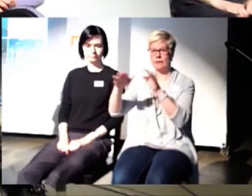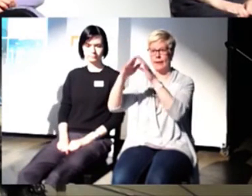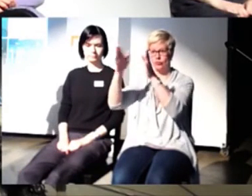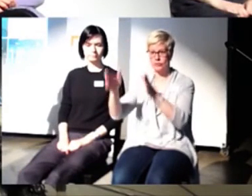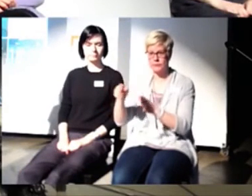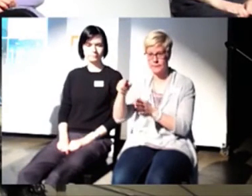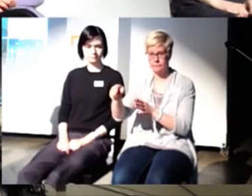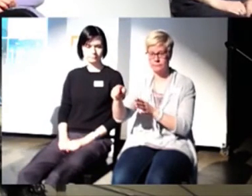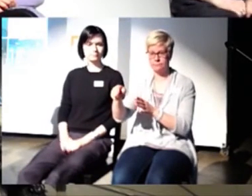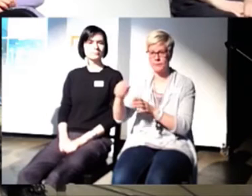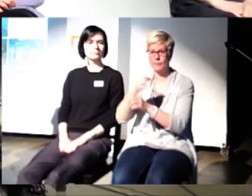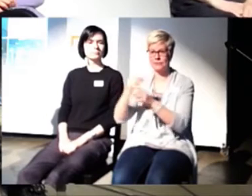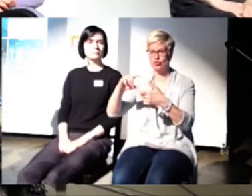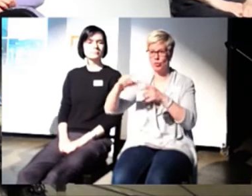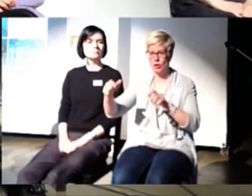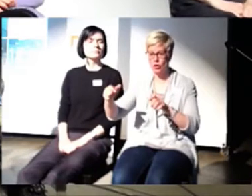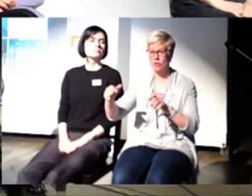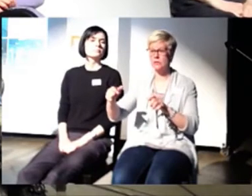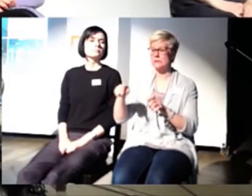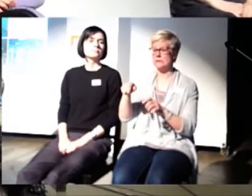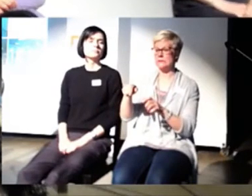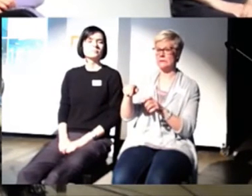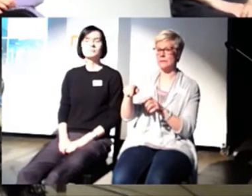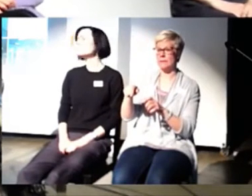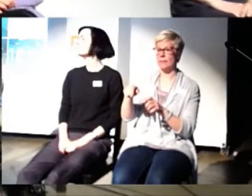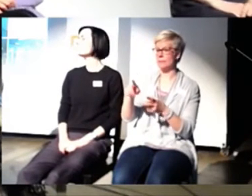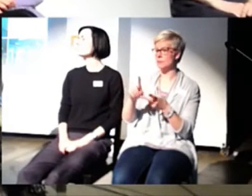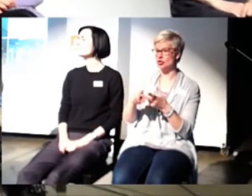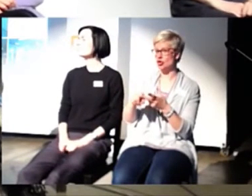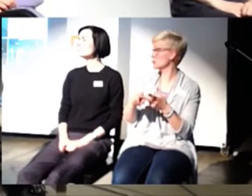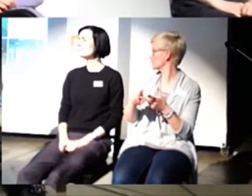missä on myöskin toinen pienempi kuvataiteen